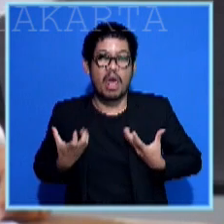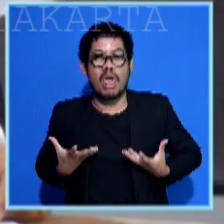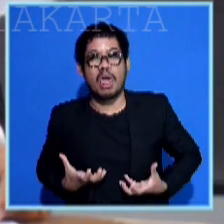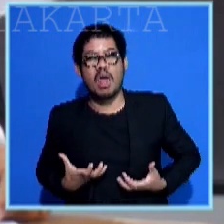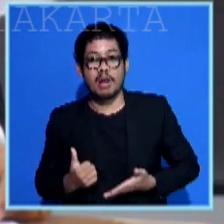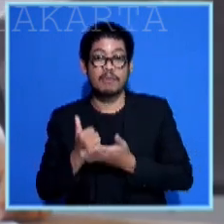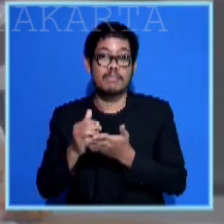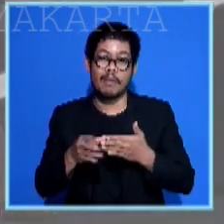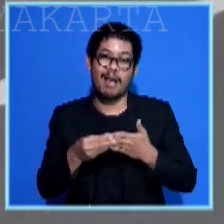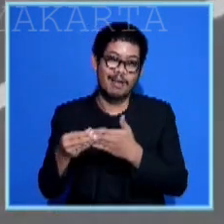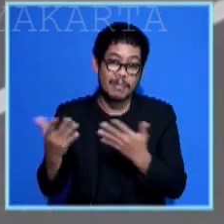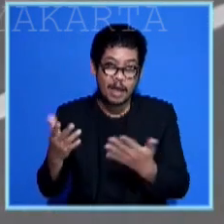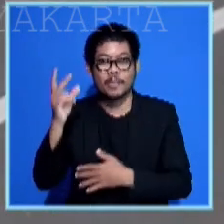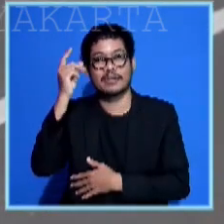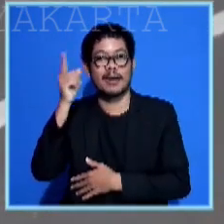rumah